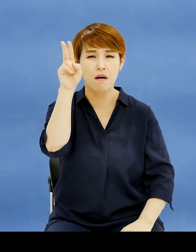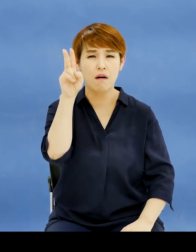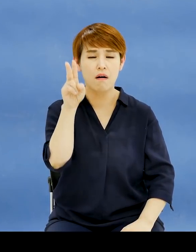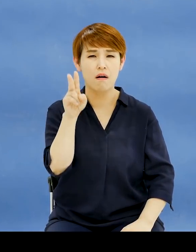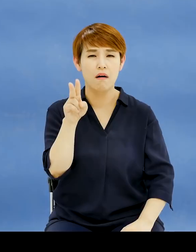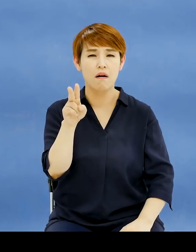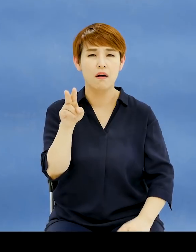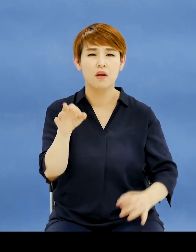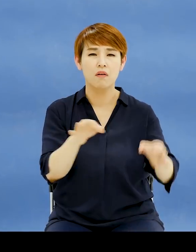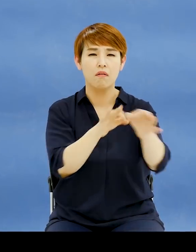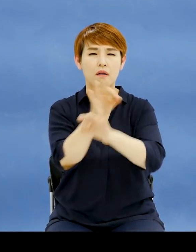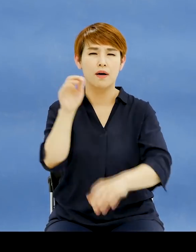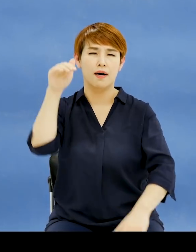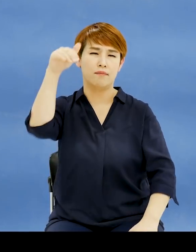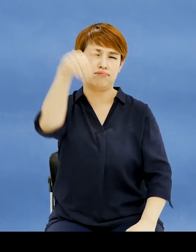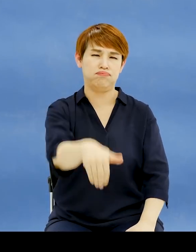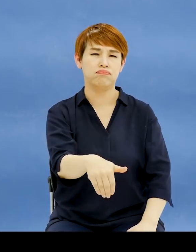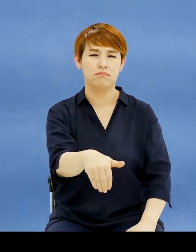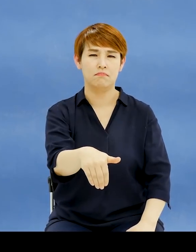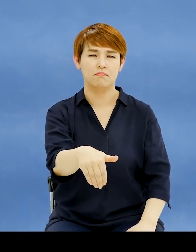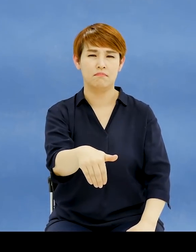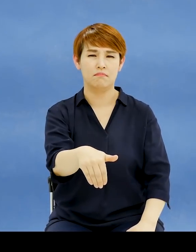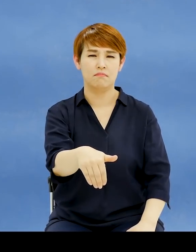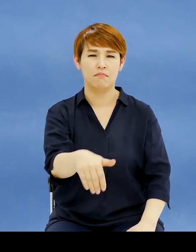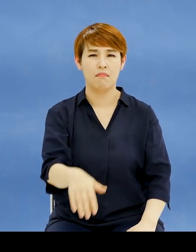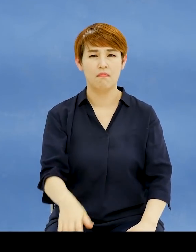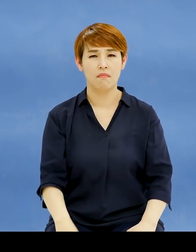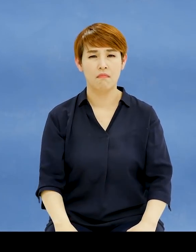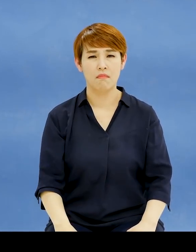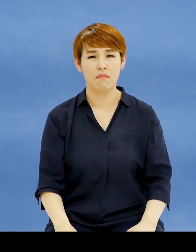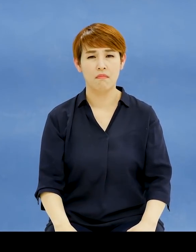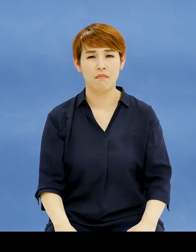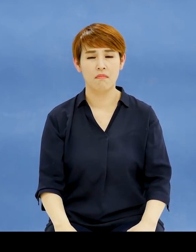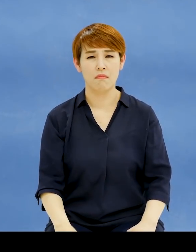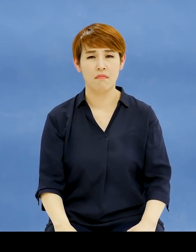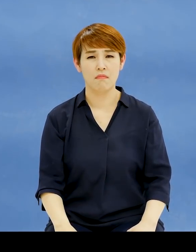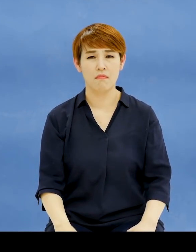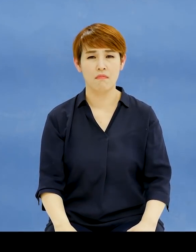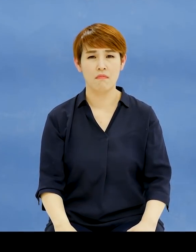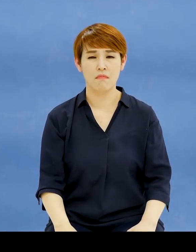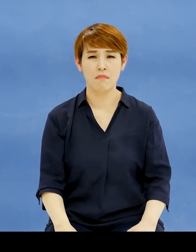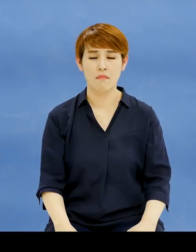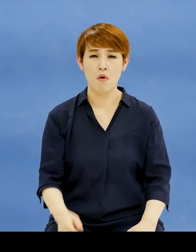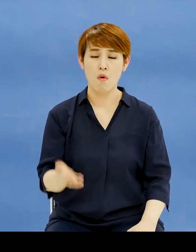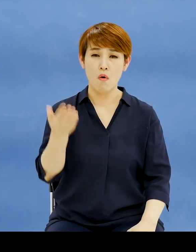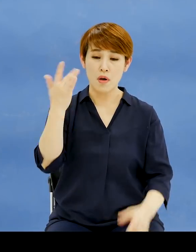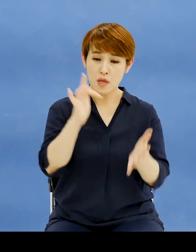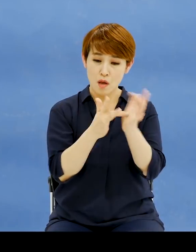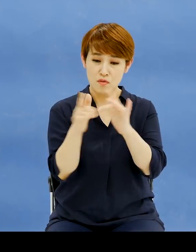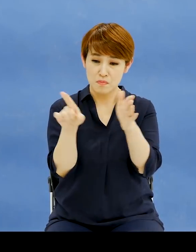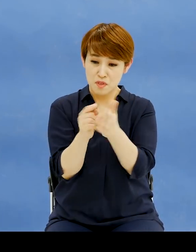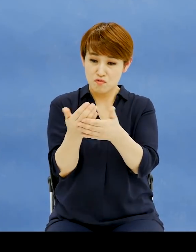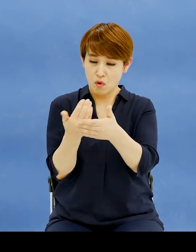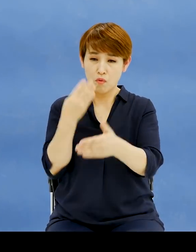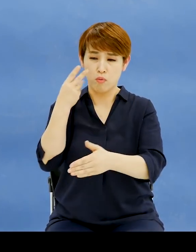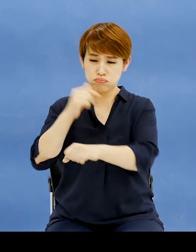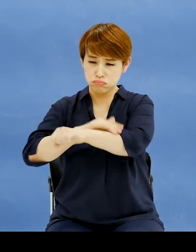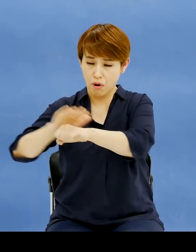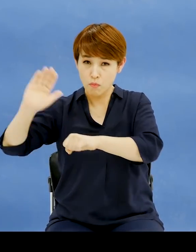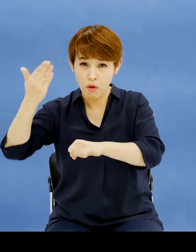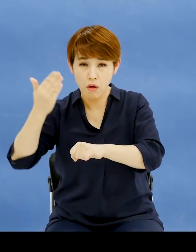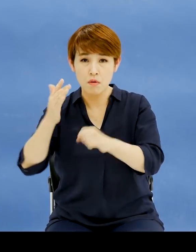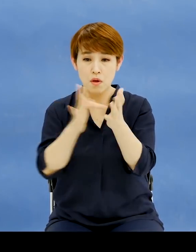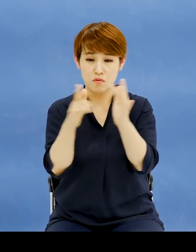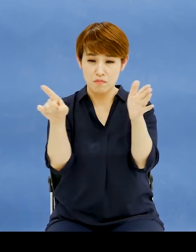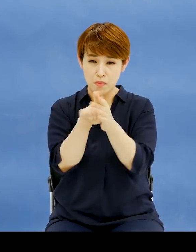저희 아버지가 사업을 하셨는데. 네. 굉장히 하시는 일마다 다 잘 됐던 것이 예수님을 믿고 나서 다 잘 안 되는 거예요.